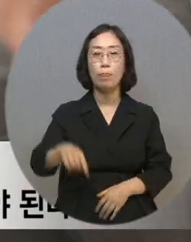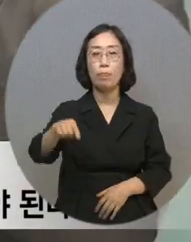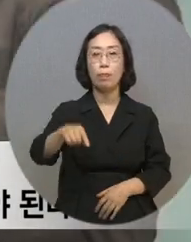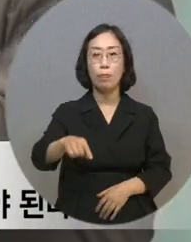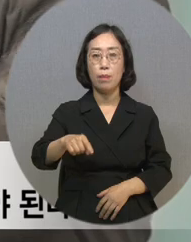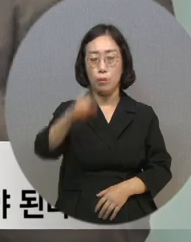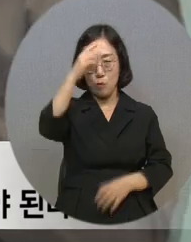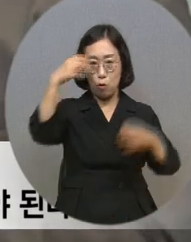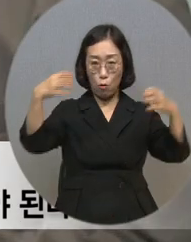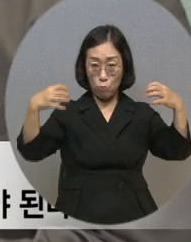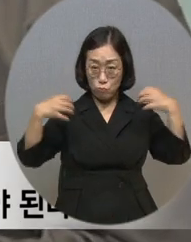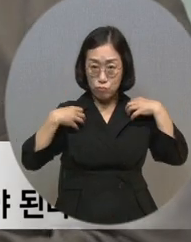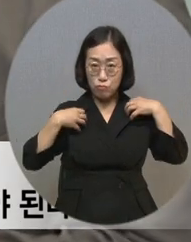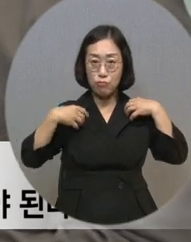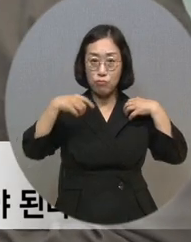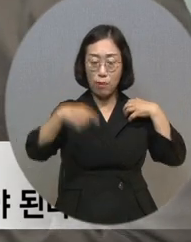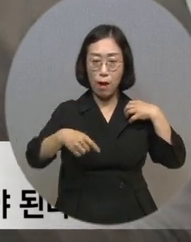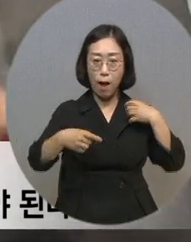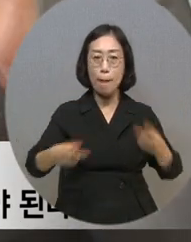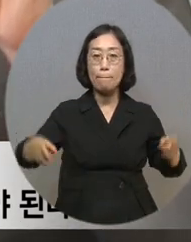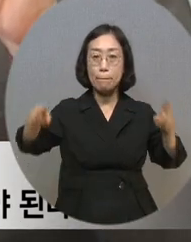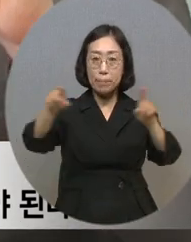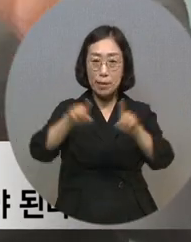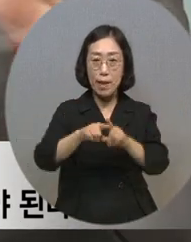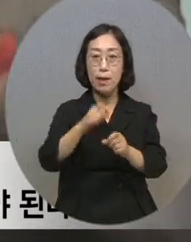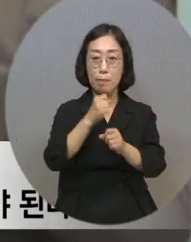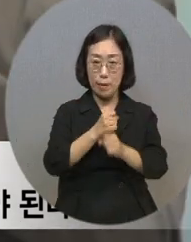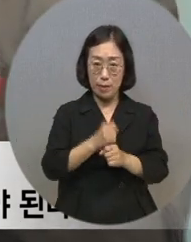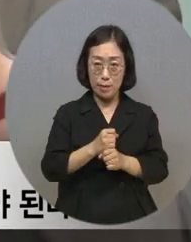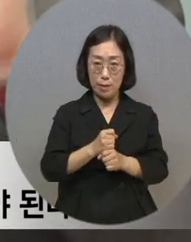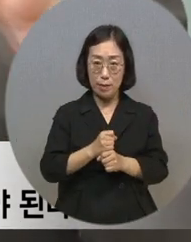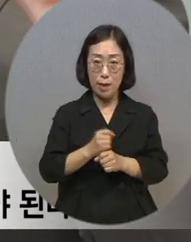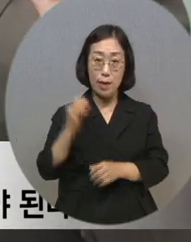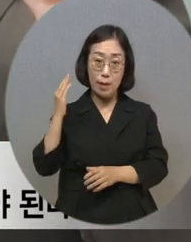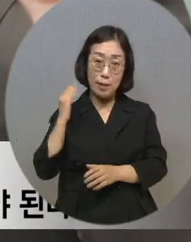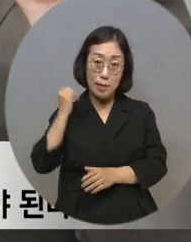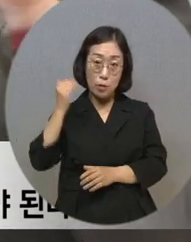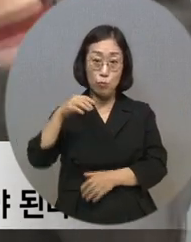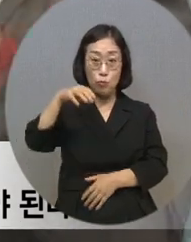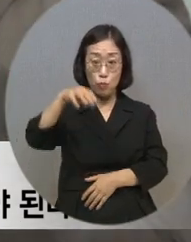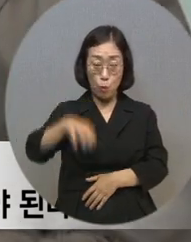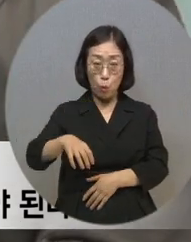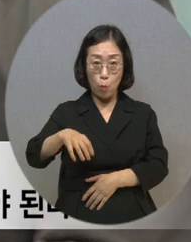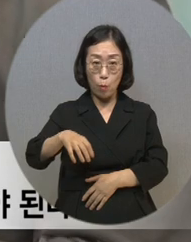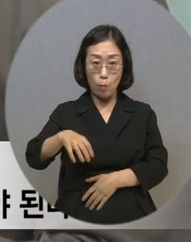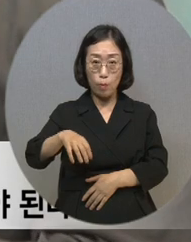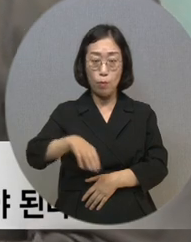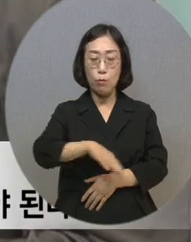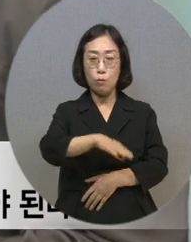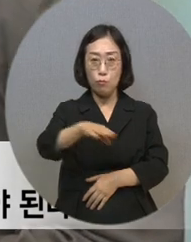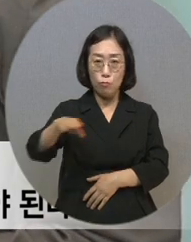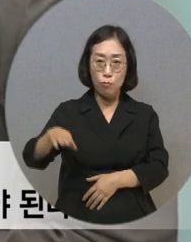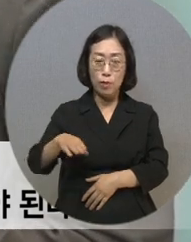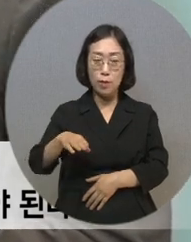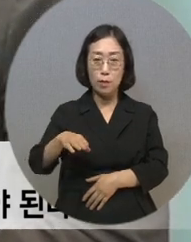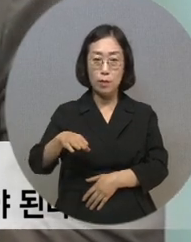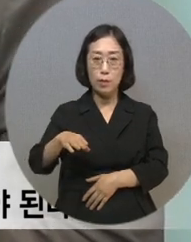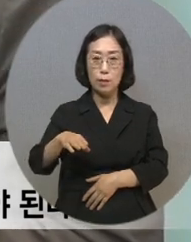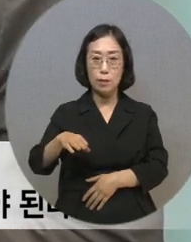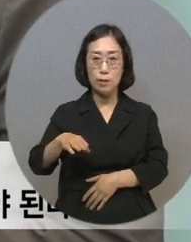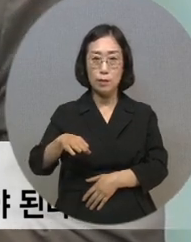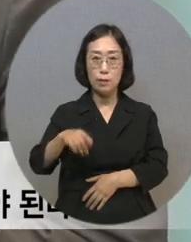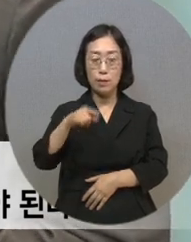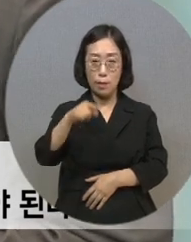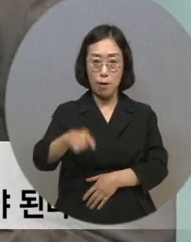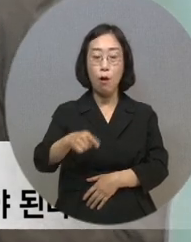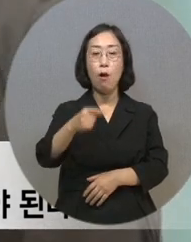우리가 공동체를 만드는 것인데 의정부에서도 저는 이 공동체를 만들어야